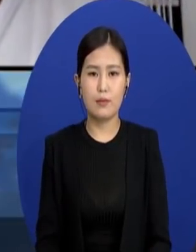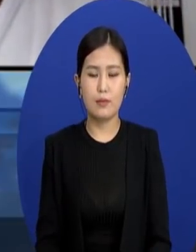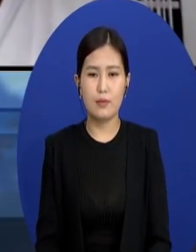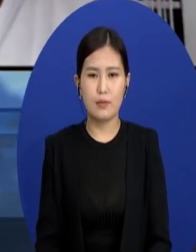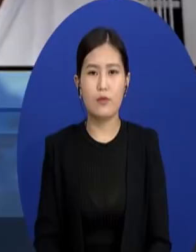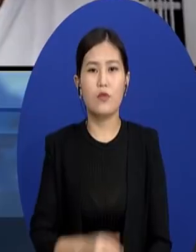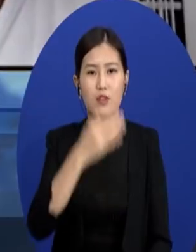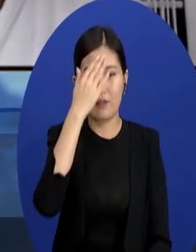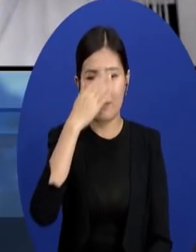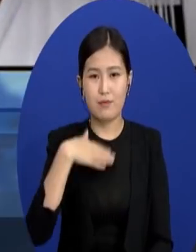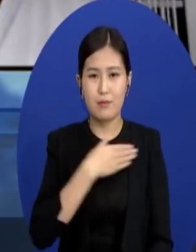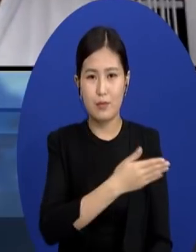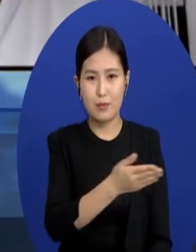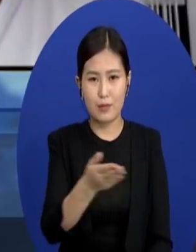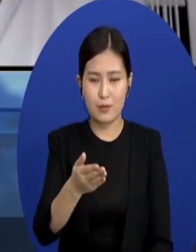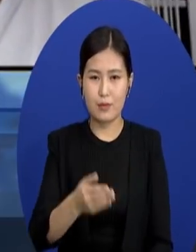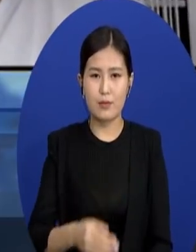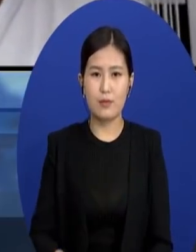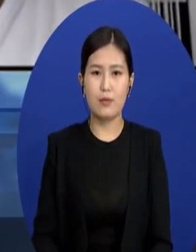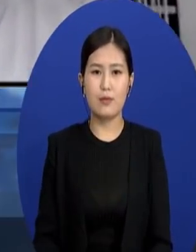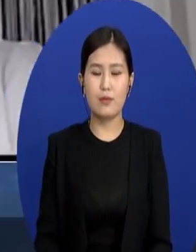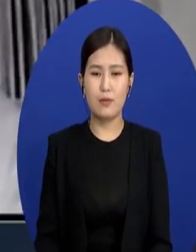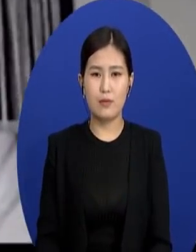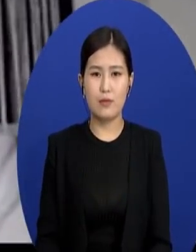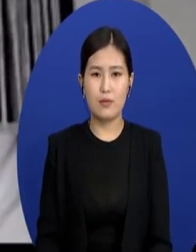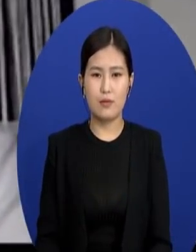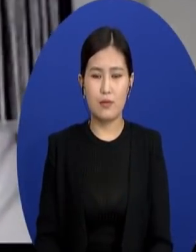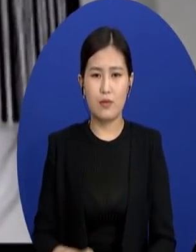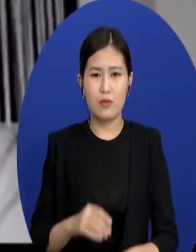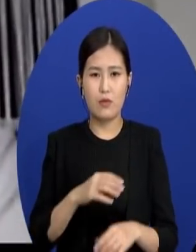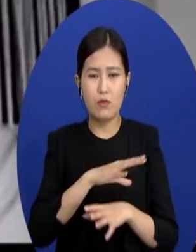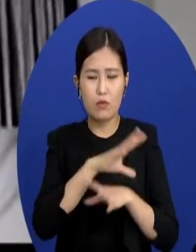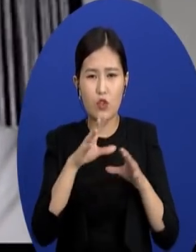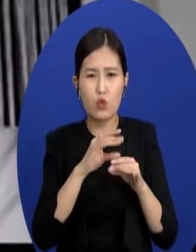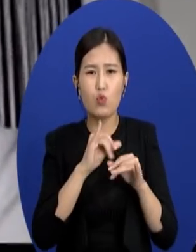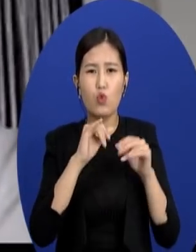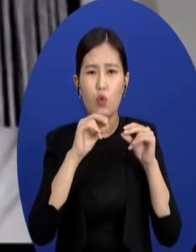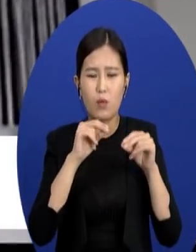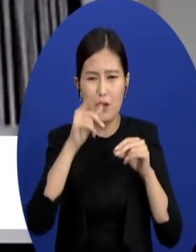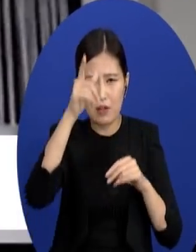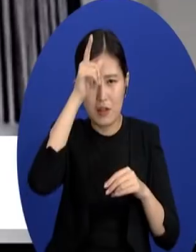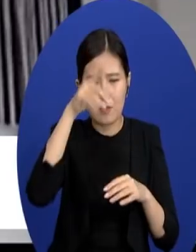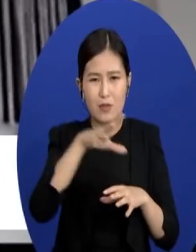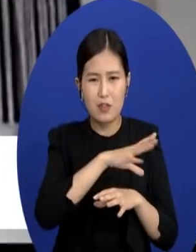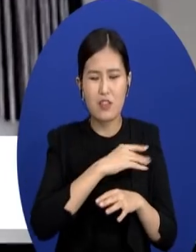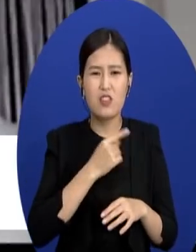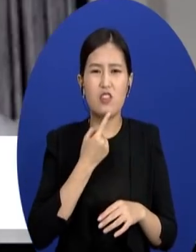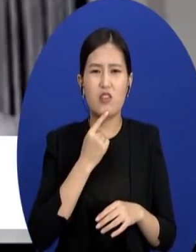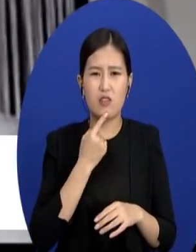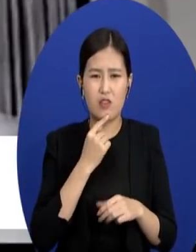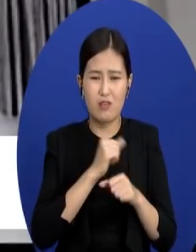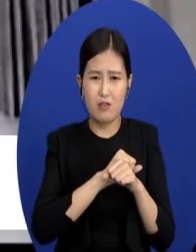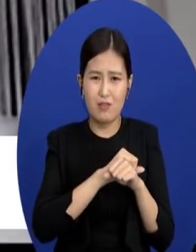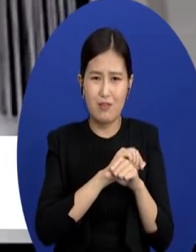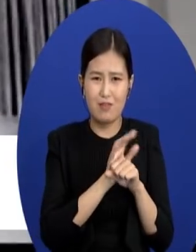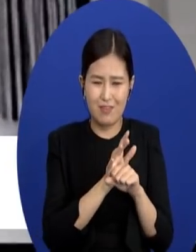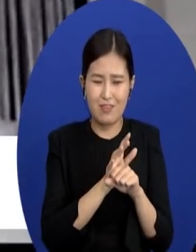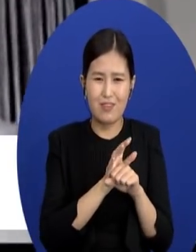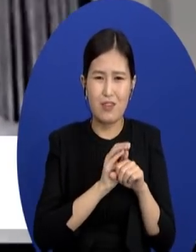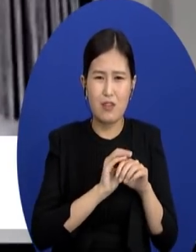За сайн байна уу? За цаг үеийн байдал Германд бол хүнд байна. Ер нь бол ковид өвчин болоод их газар